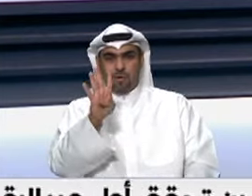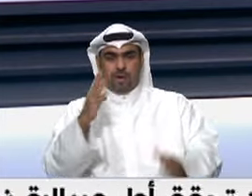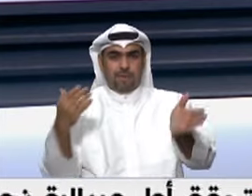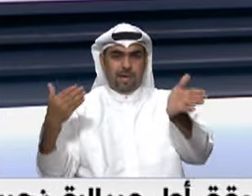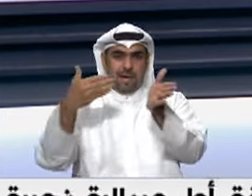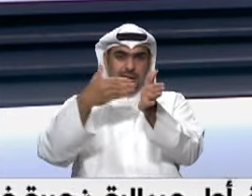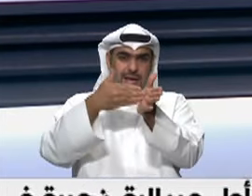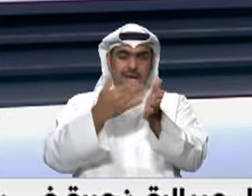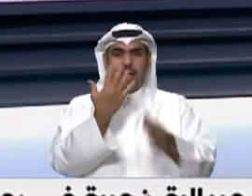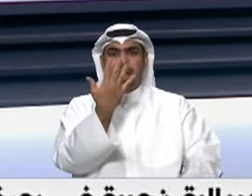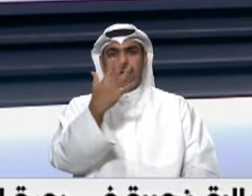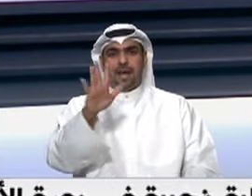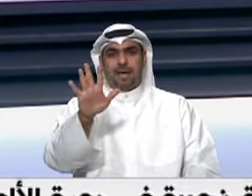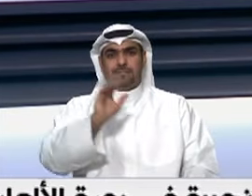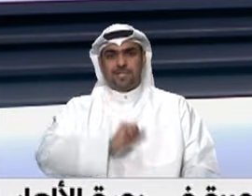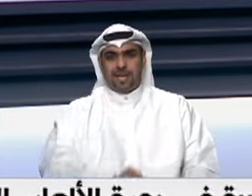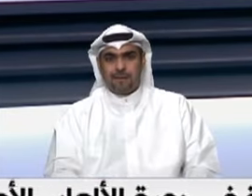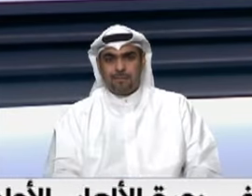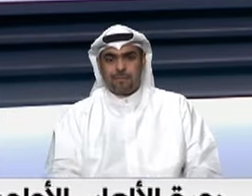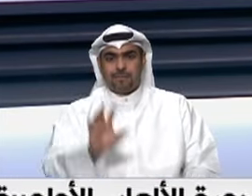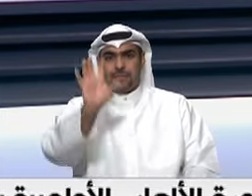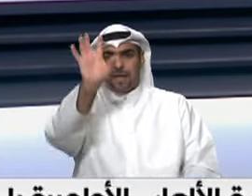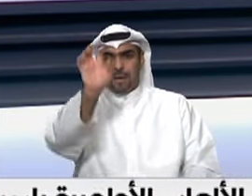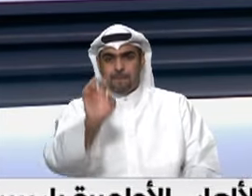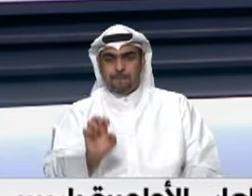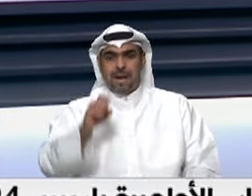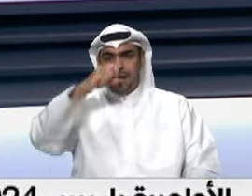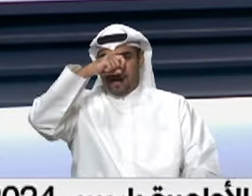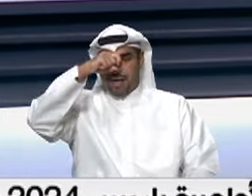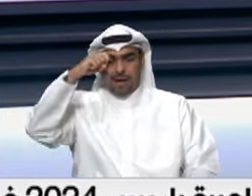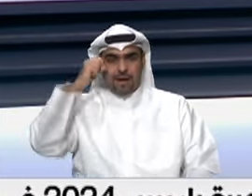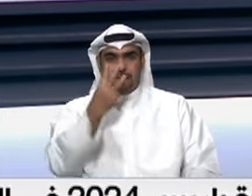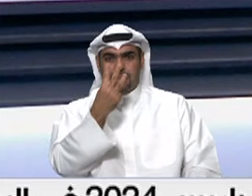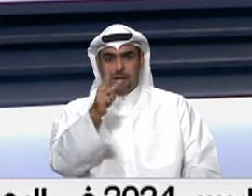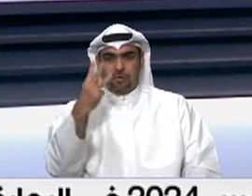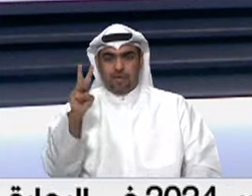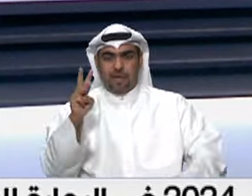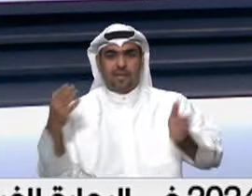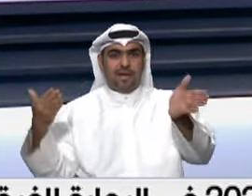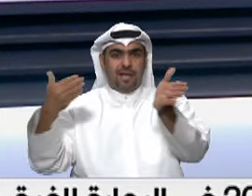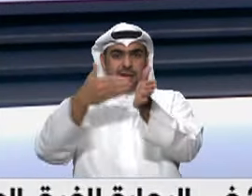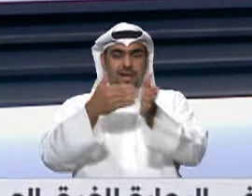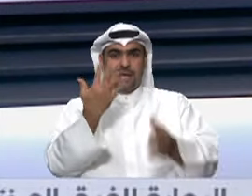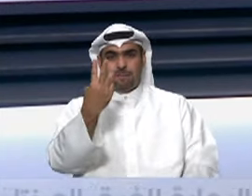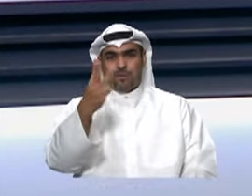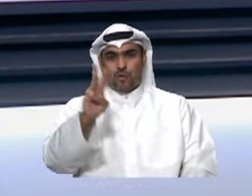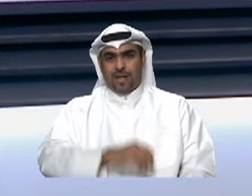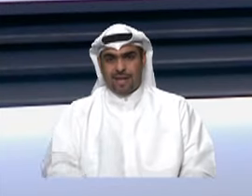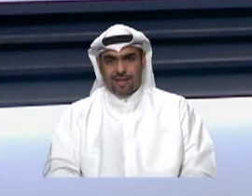وقد تصل إلى 50 درجة مئوية، والصغرى من 33 إلى 35 درجة